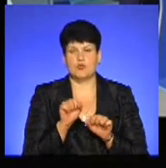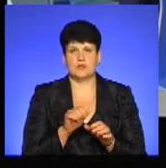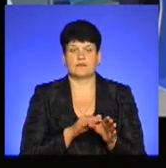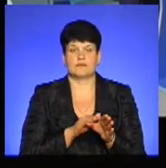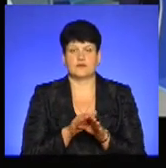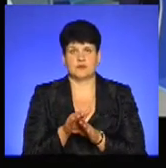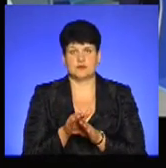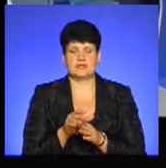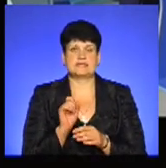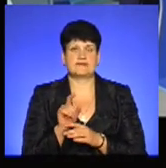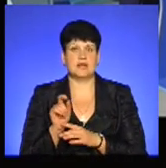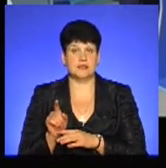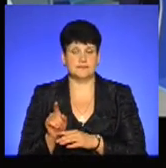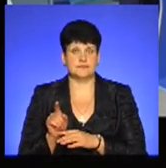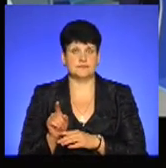із завданнями.